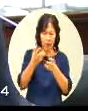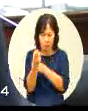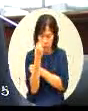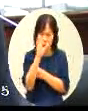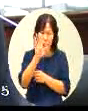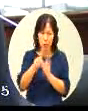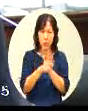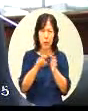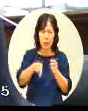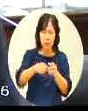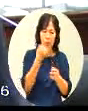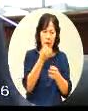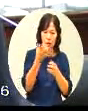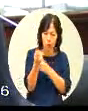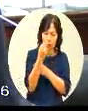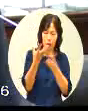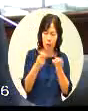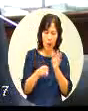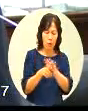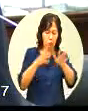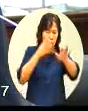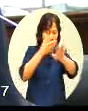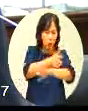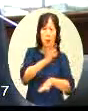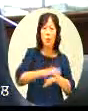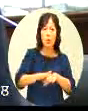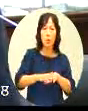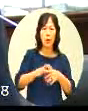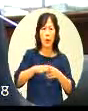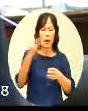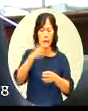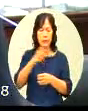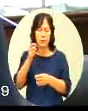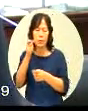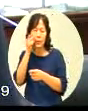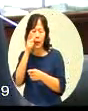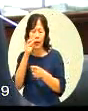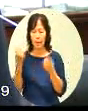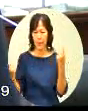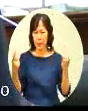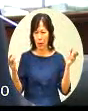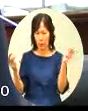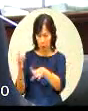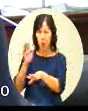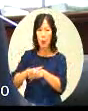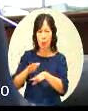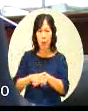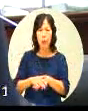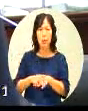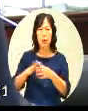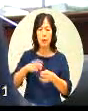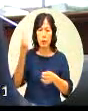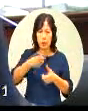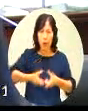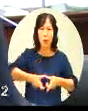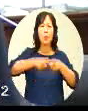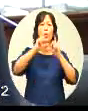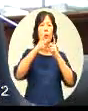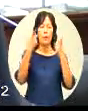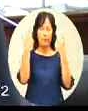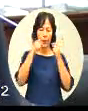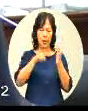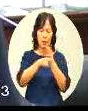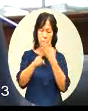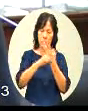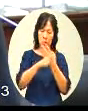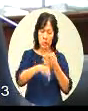这样的努力，绝对超过这个数字，甚至超过台南这个数字，一定。但是我们要回归到原来的专业重